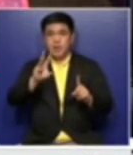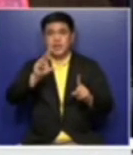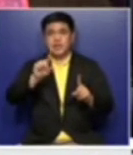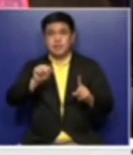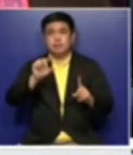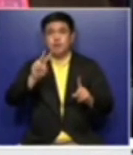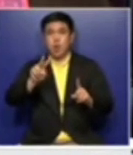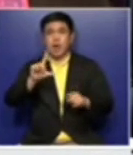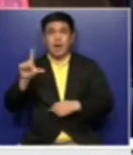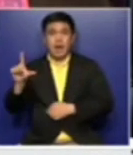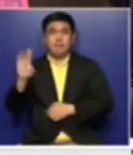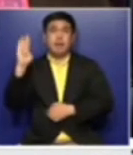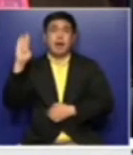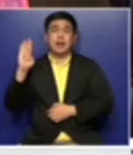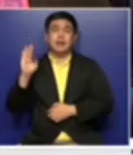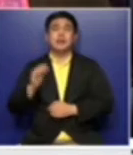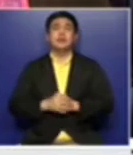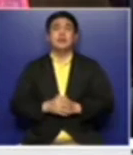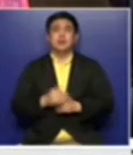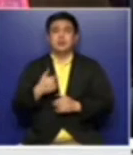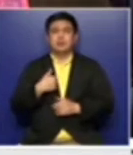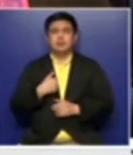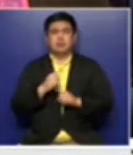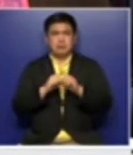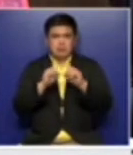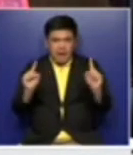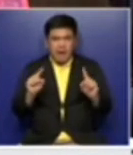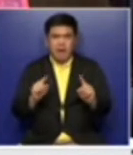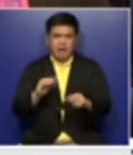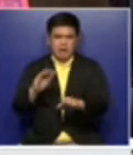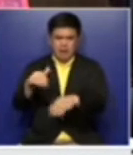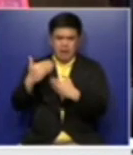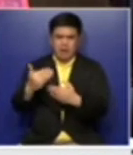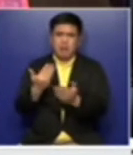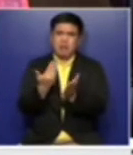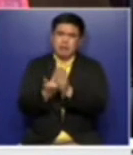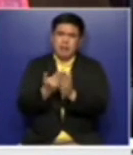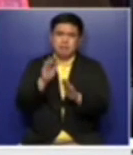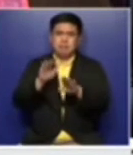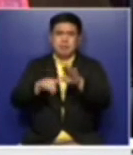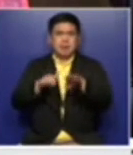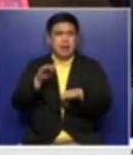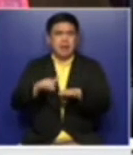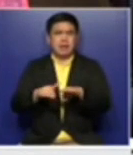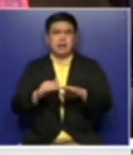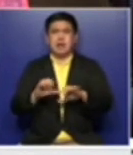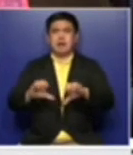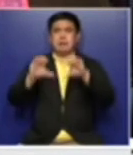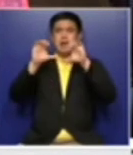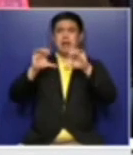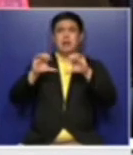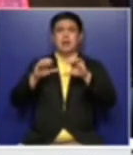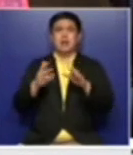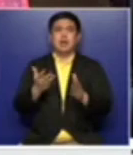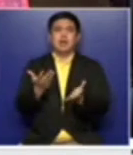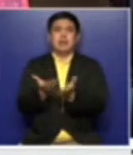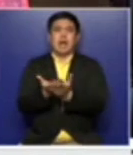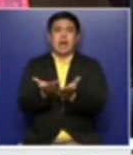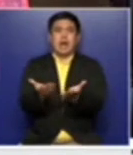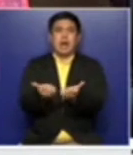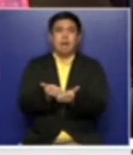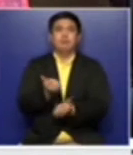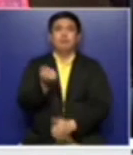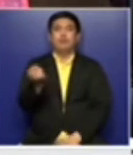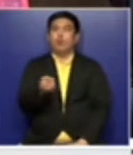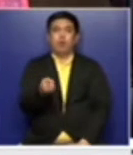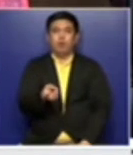18,522 ล้านบาทแต่กระนั้นก็ตามก็ยังทำให้ยอดประมาณการจัดเก็บรายได้ของทางรัฐบาลน้อยกว่าเป้าหมาย